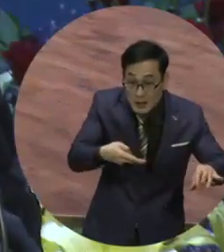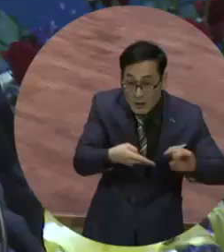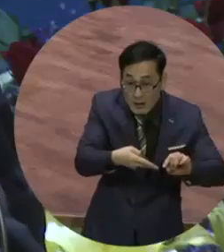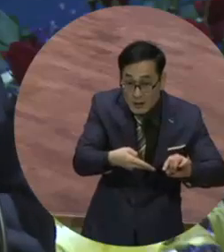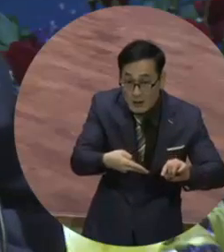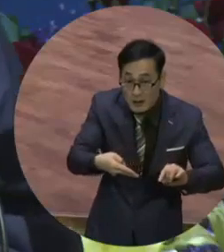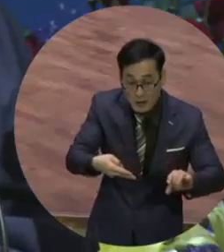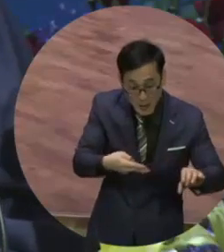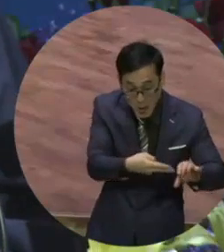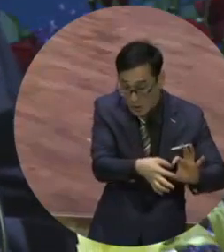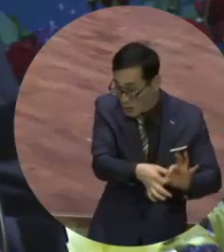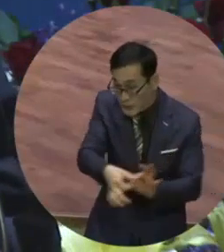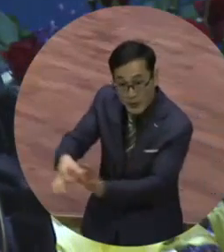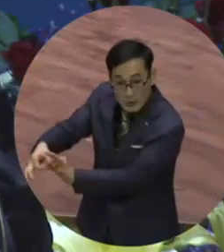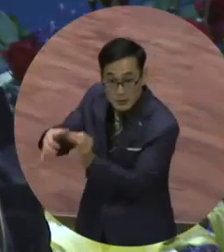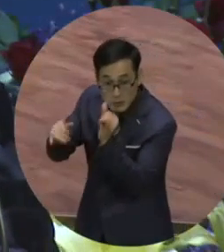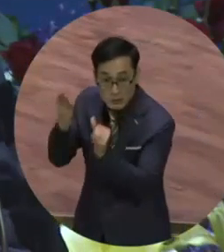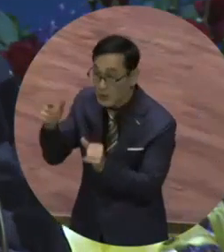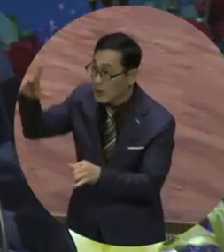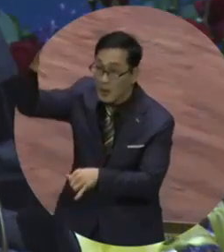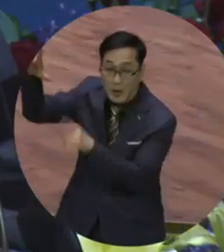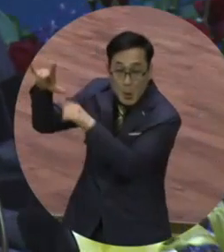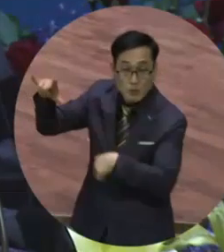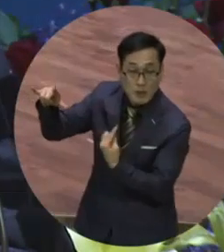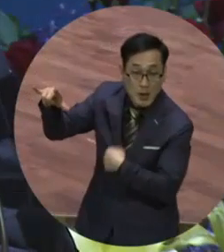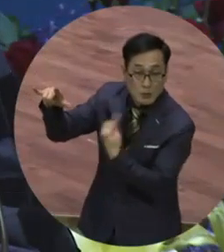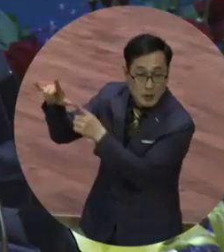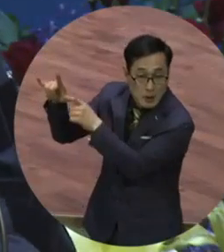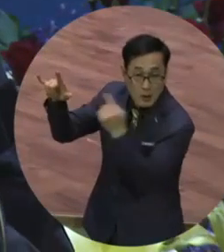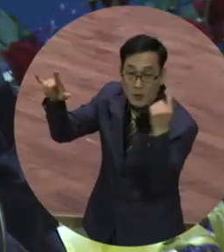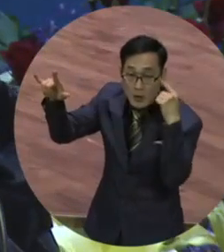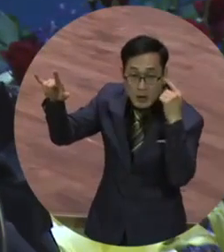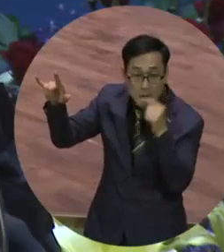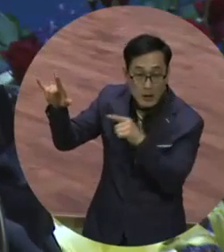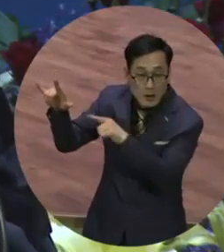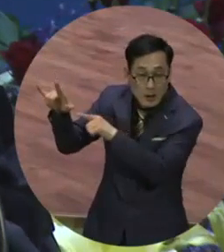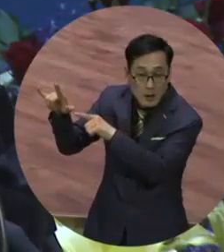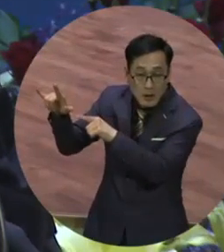아니에요. 성경에만 나와 있어요.